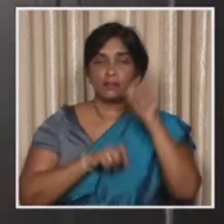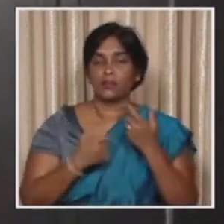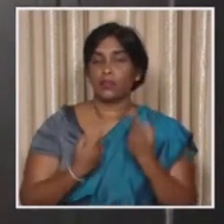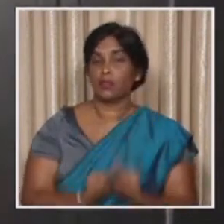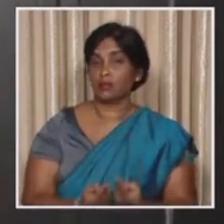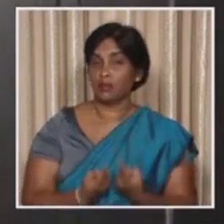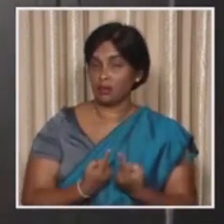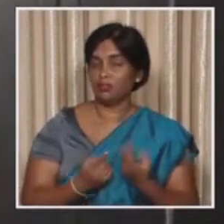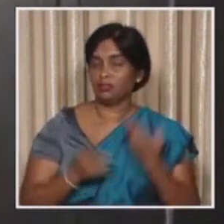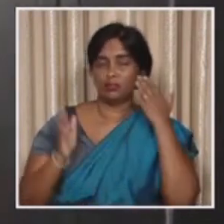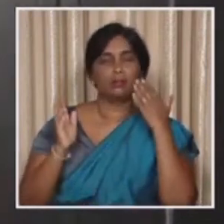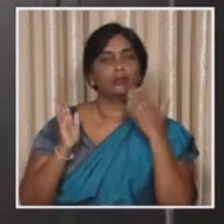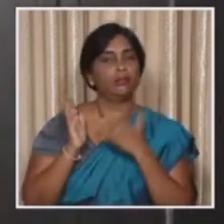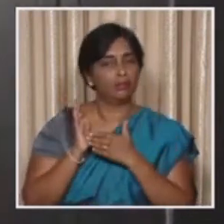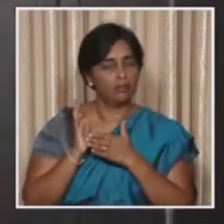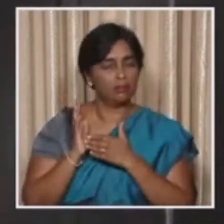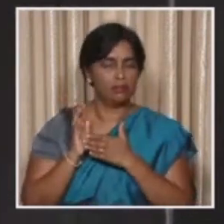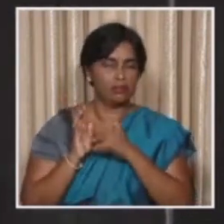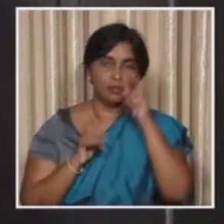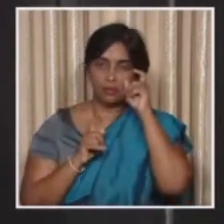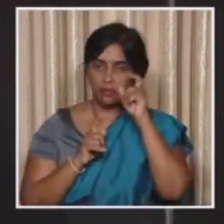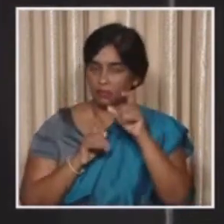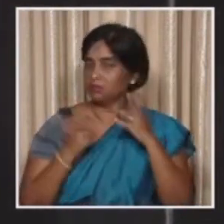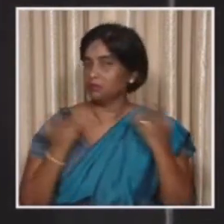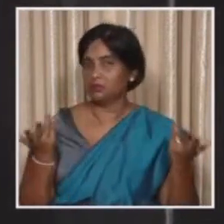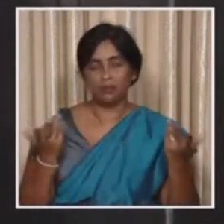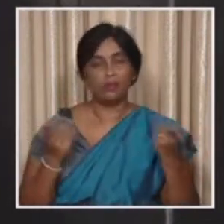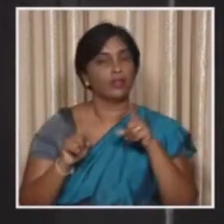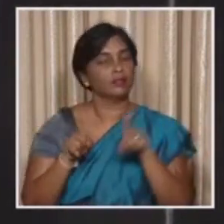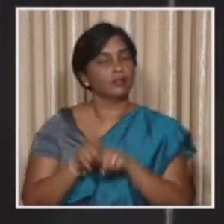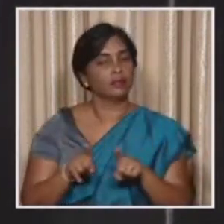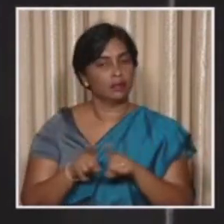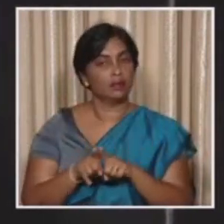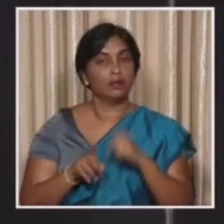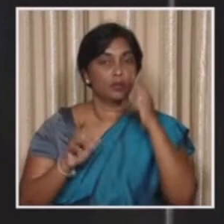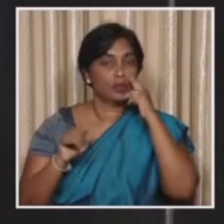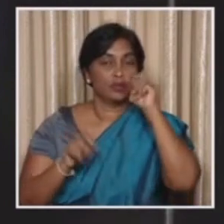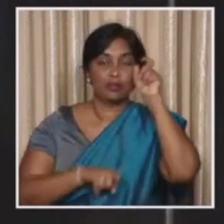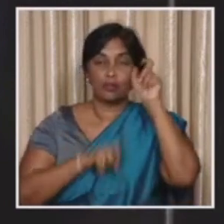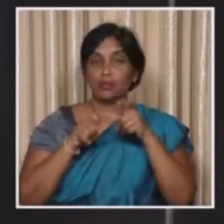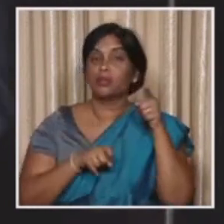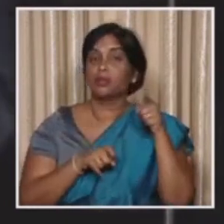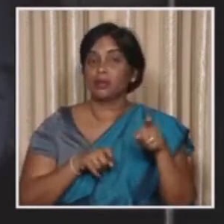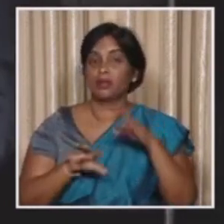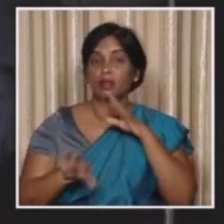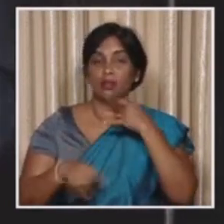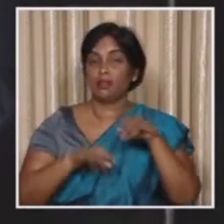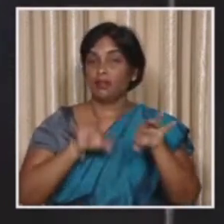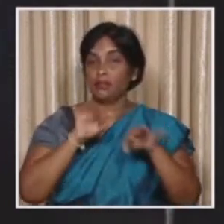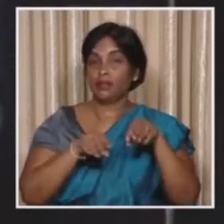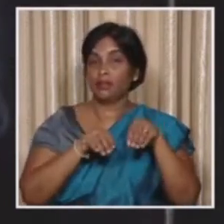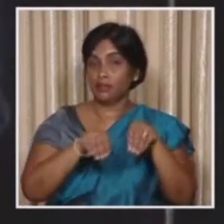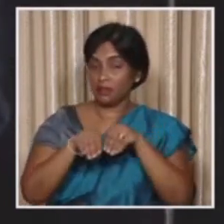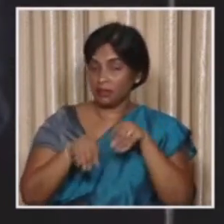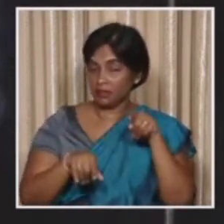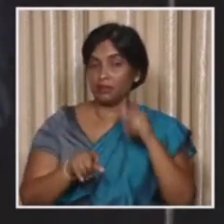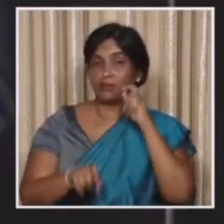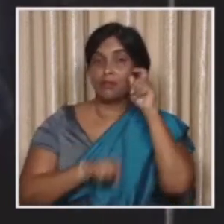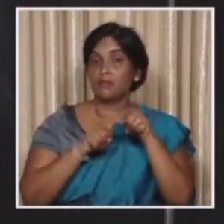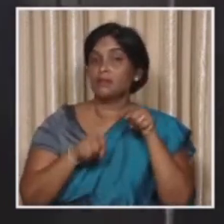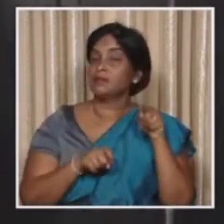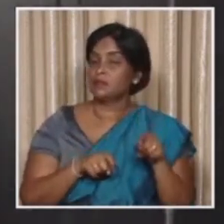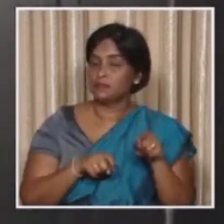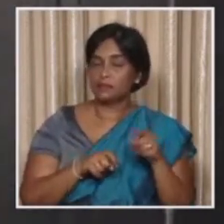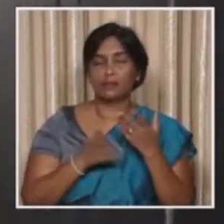கவனிக்கப்படவில்லை, அதனையும் தாண்டி முழுமொத்தமாக மலையகத்திலே பெருந்தோட்டத்துறையிலே வாழுகின்ற மக்கள் வாழ்ந்தால் என்ன,